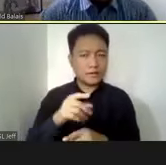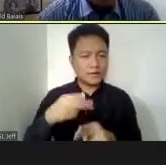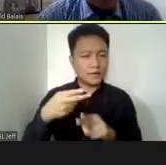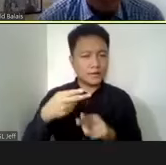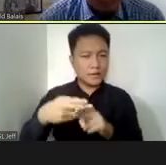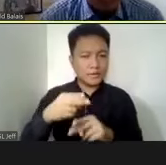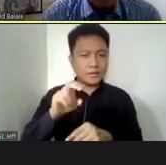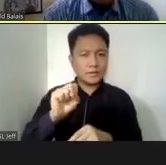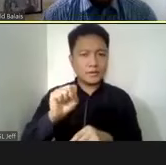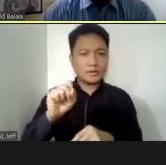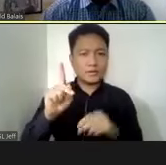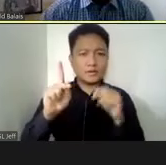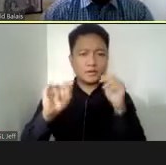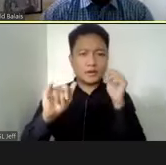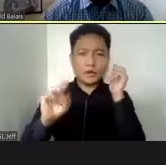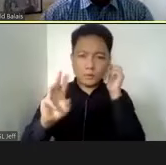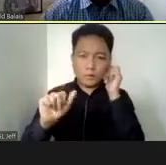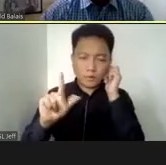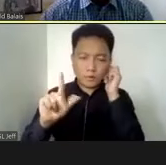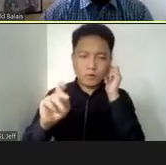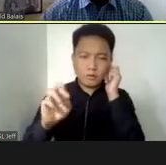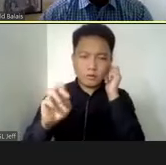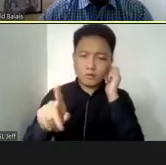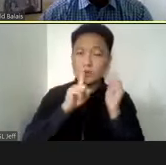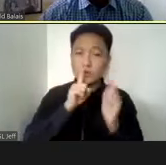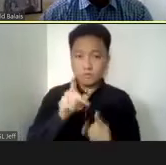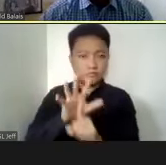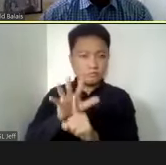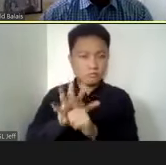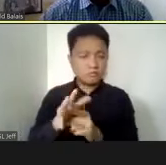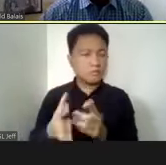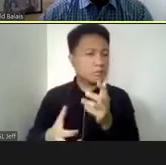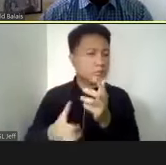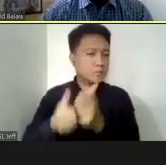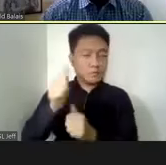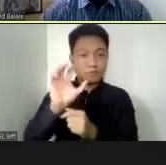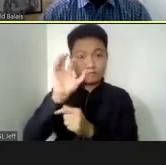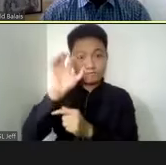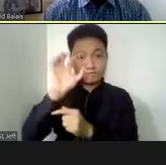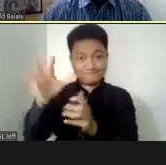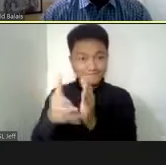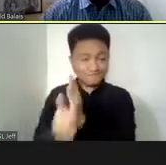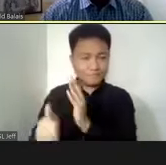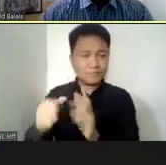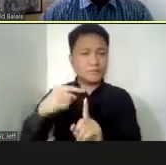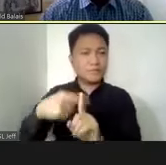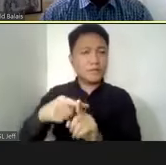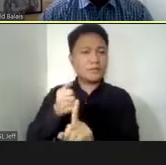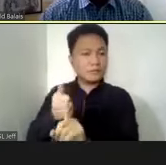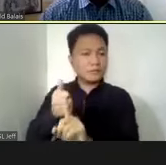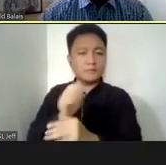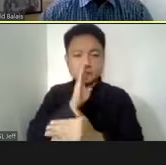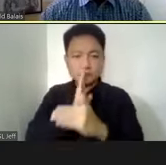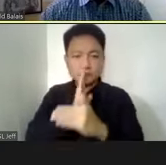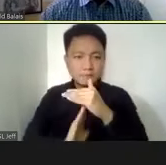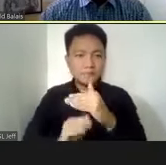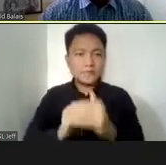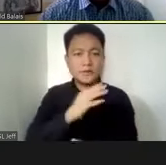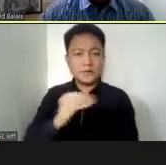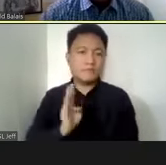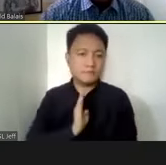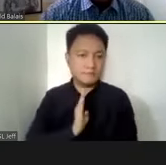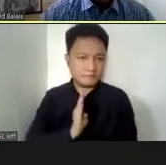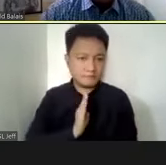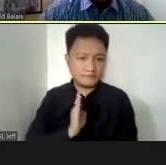Napaka-down-to-earth na player. At saka mabait. Even sa practice nila talaga nanonood ako just to makita ko